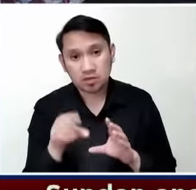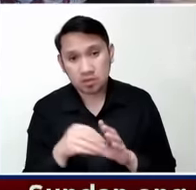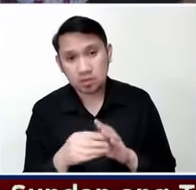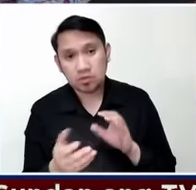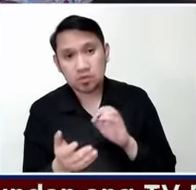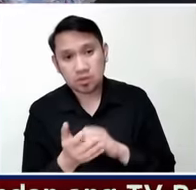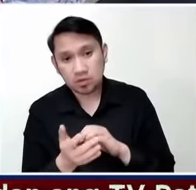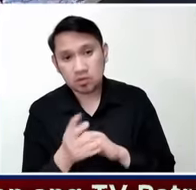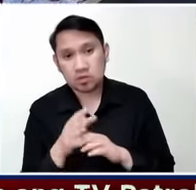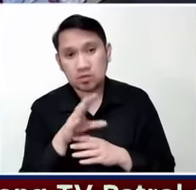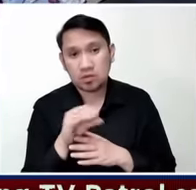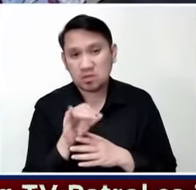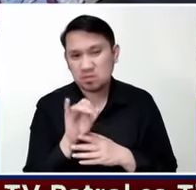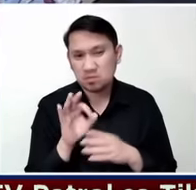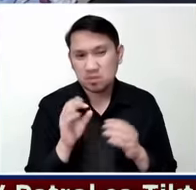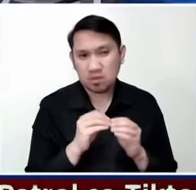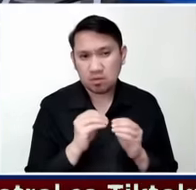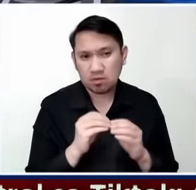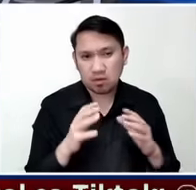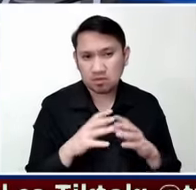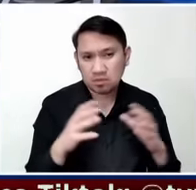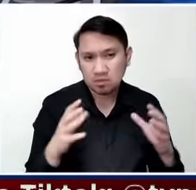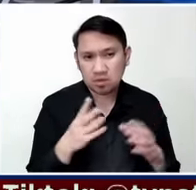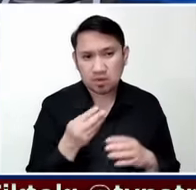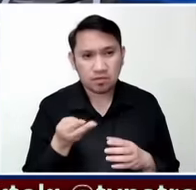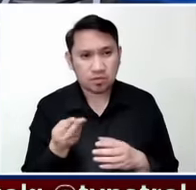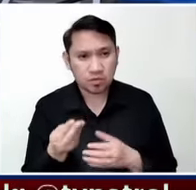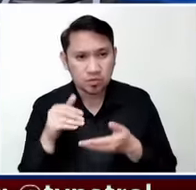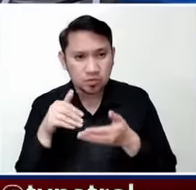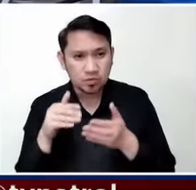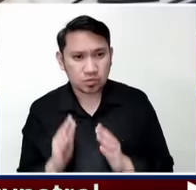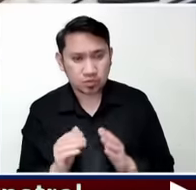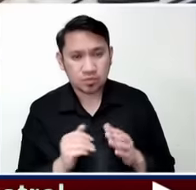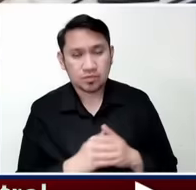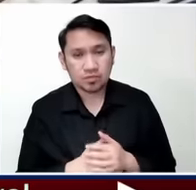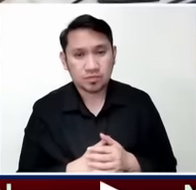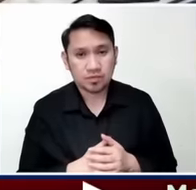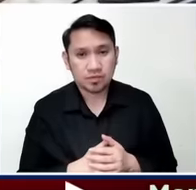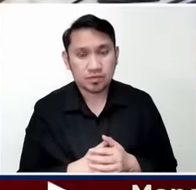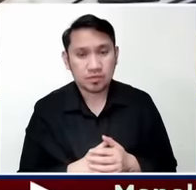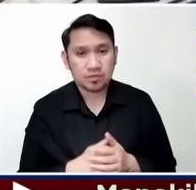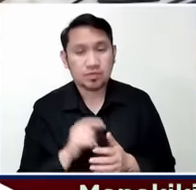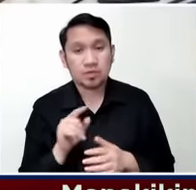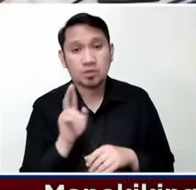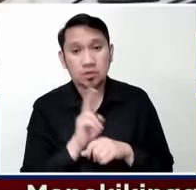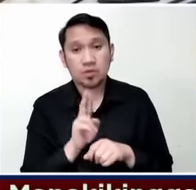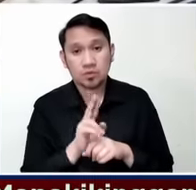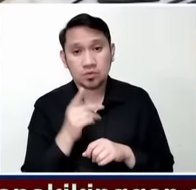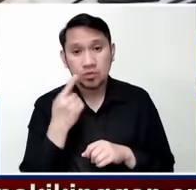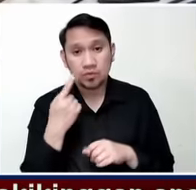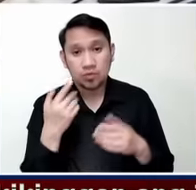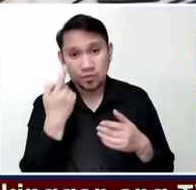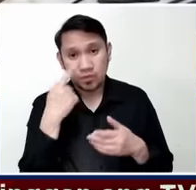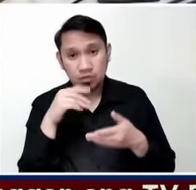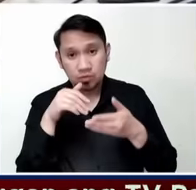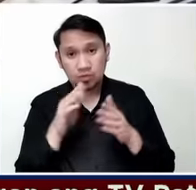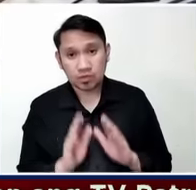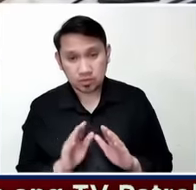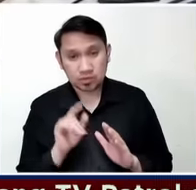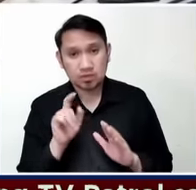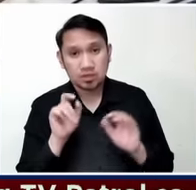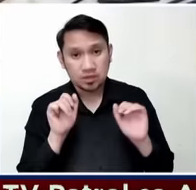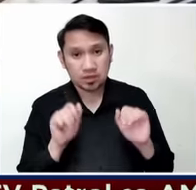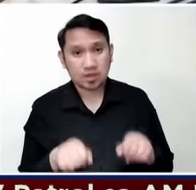Kung masyadong malaki ito, konti lang estudyante nila, that's not their mandate. They're only using it so that their students can